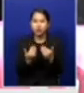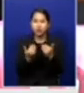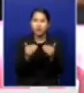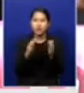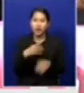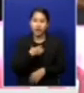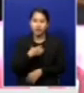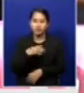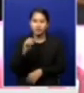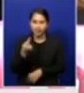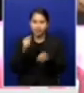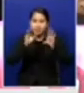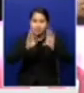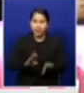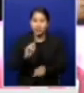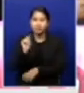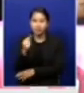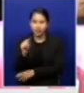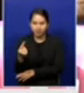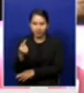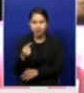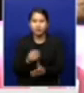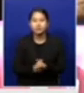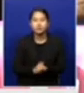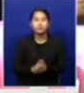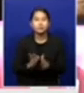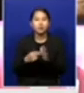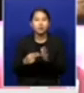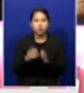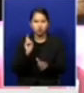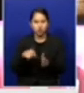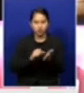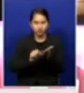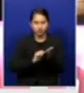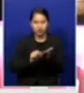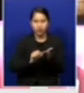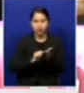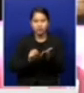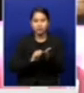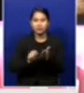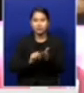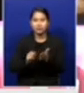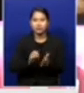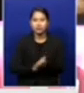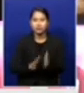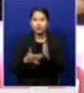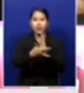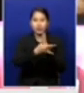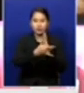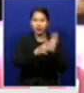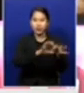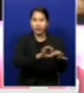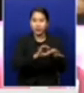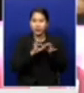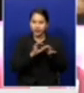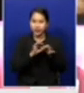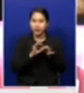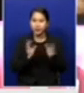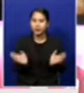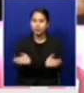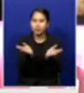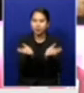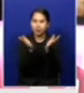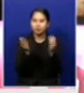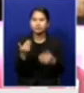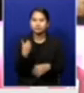ม่ New Normal แบบใหม่วิกฤตการแบบใหม่นี้เราก็ต้องมีการปรับปรุงเปลี่ยนแปลงแล้วก็ดึงความเป็นเทคโนโลยีหรือว่าสมาร์ททัวริซึมเนี่ยมาใช้และผลักดันควบคู่กัน